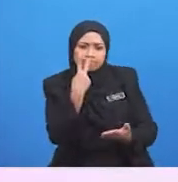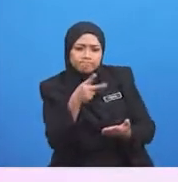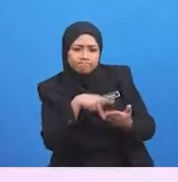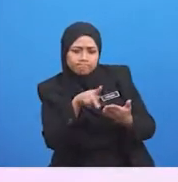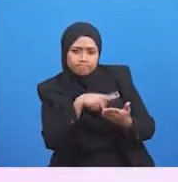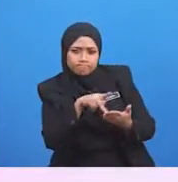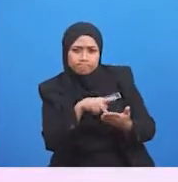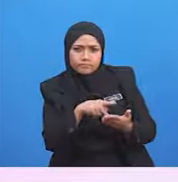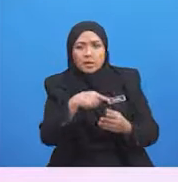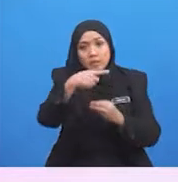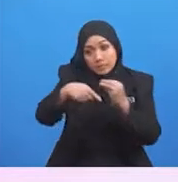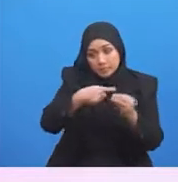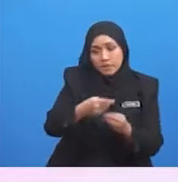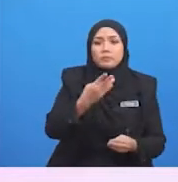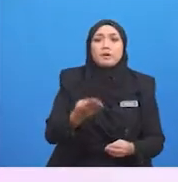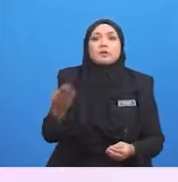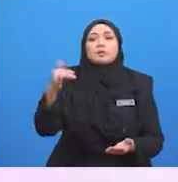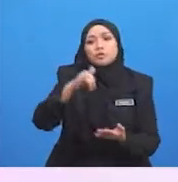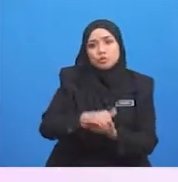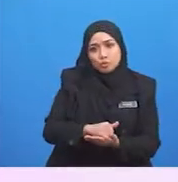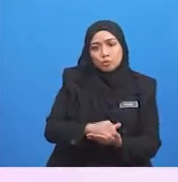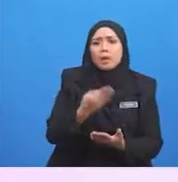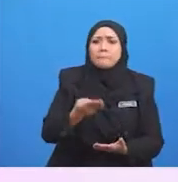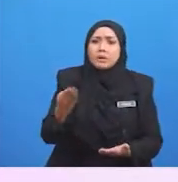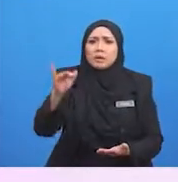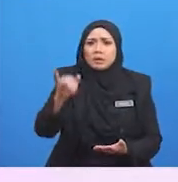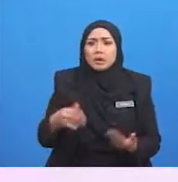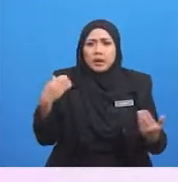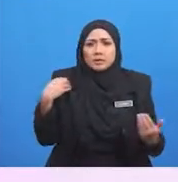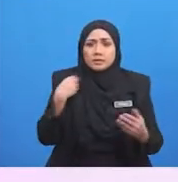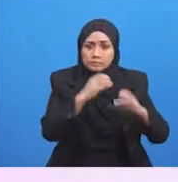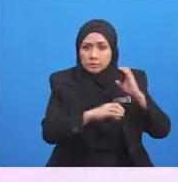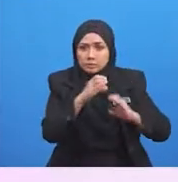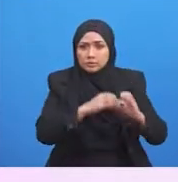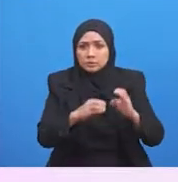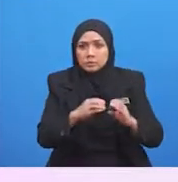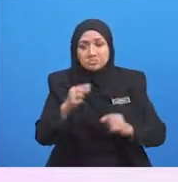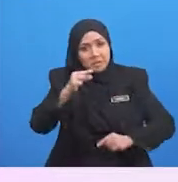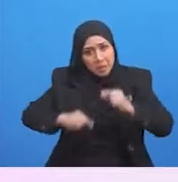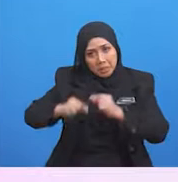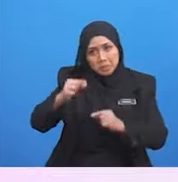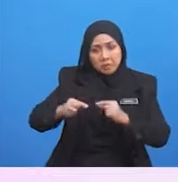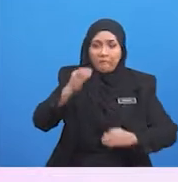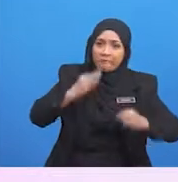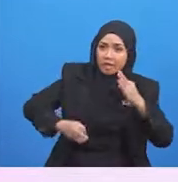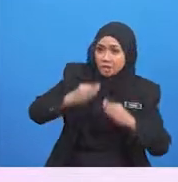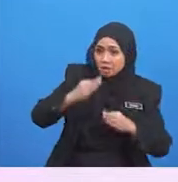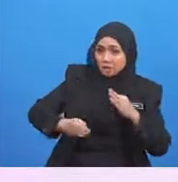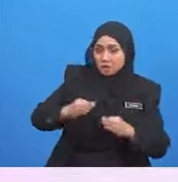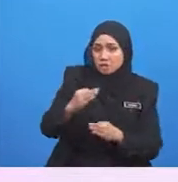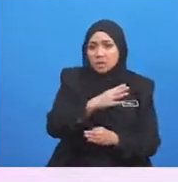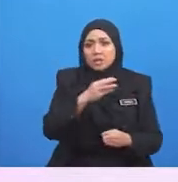tentang produk tersebut. Barang yang mempunyai ciri-ciri seperti bergaya, fashion,